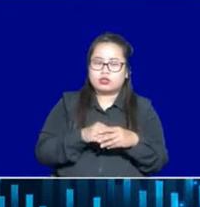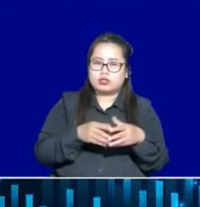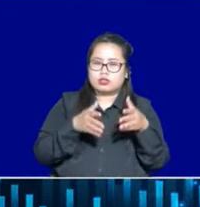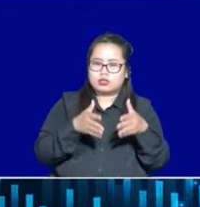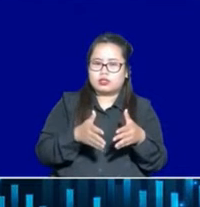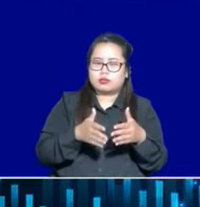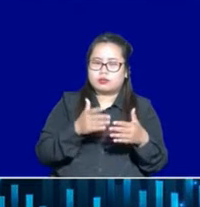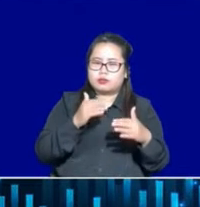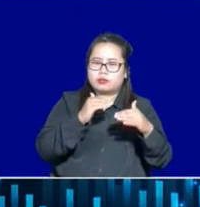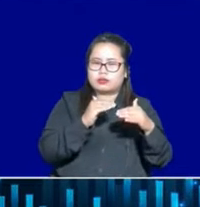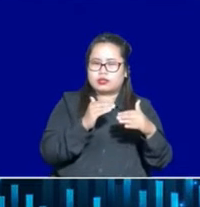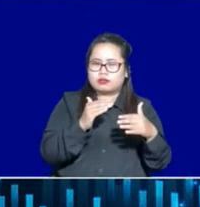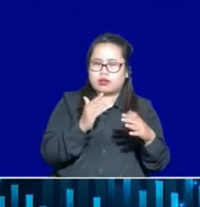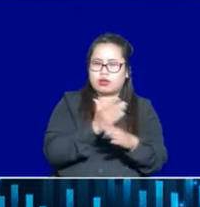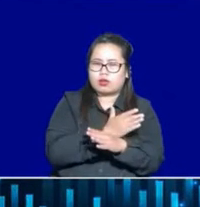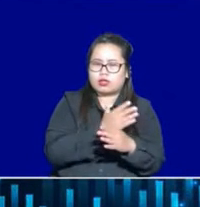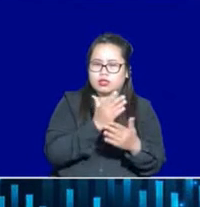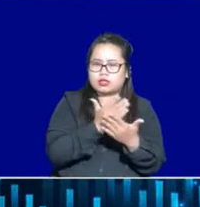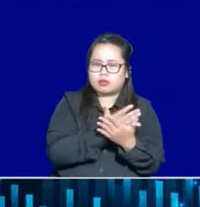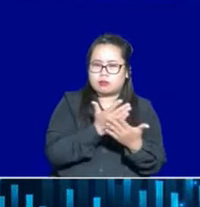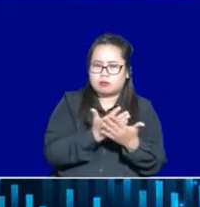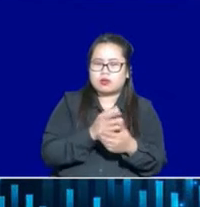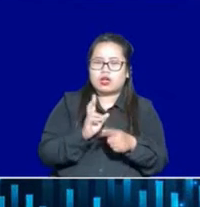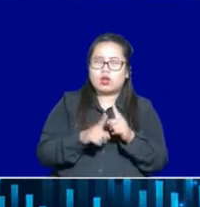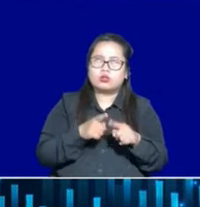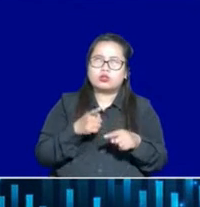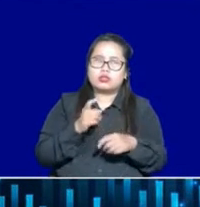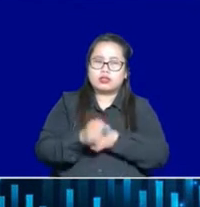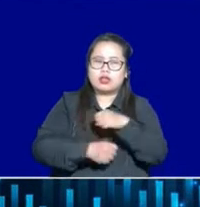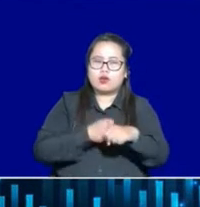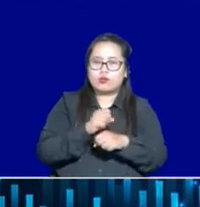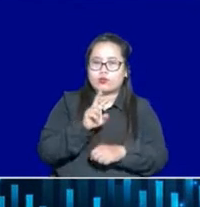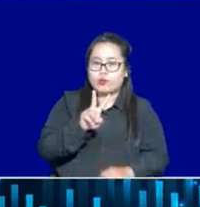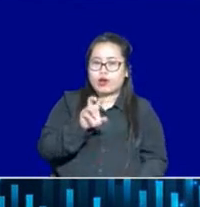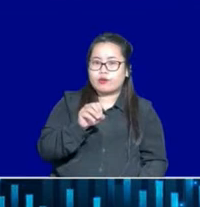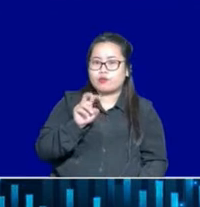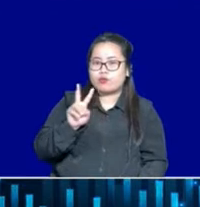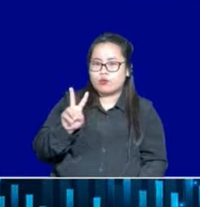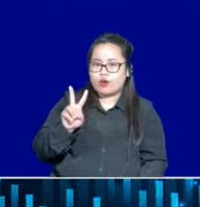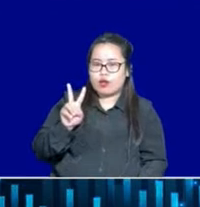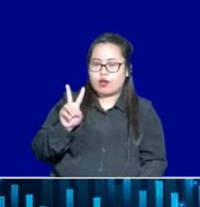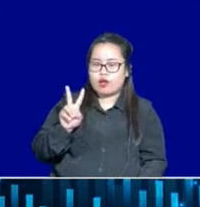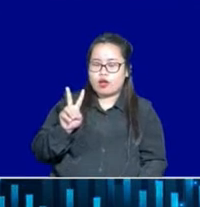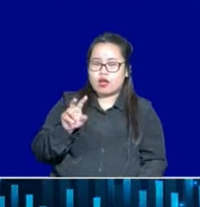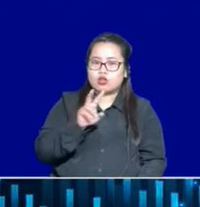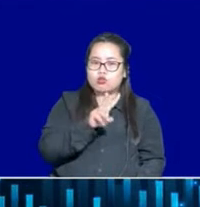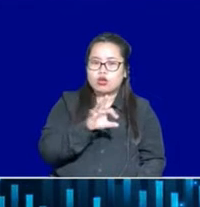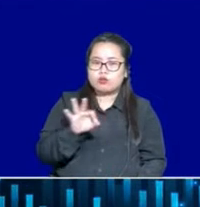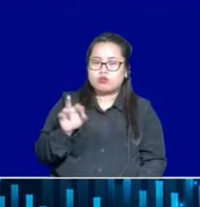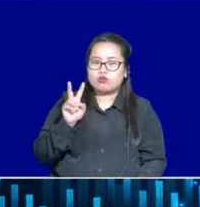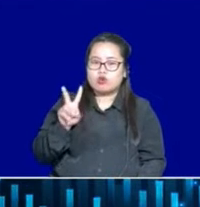income kira-kira pada mulai tahun 2002 hingga